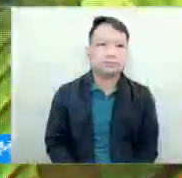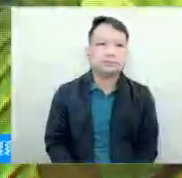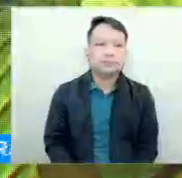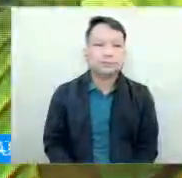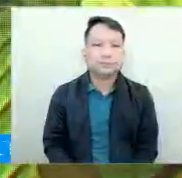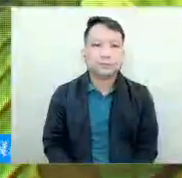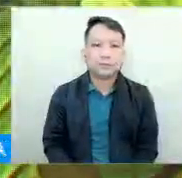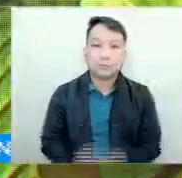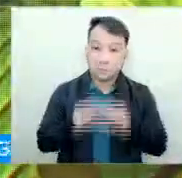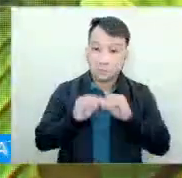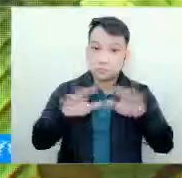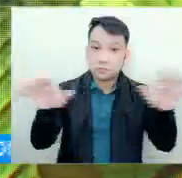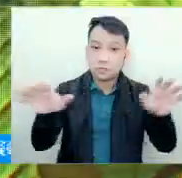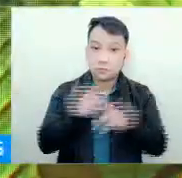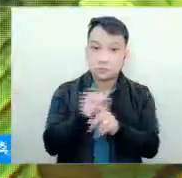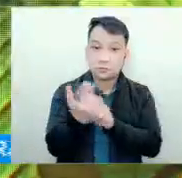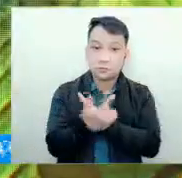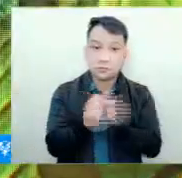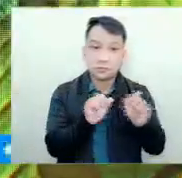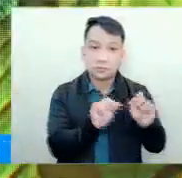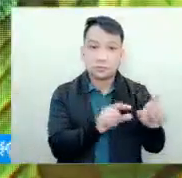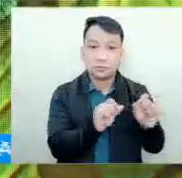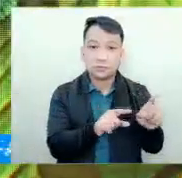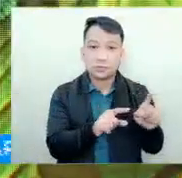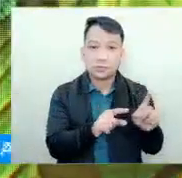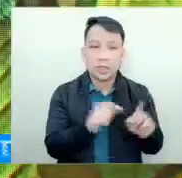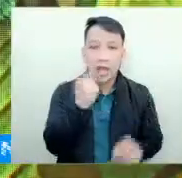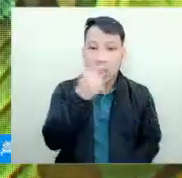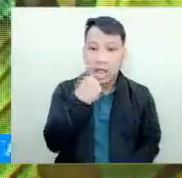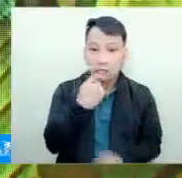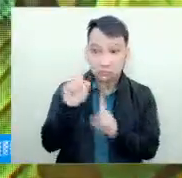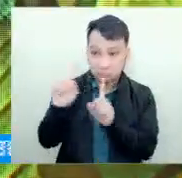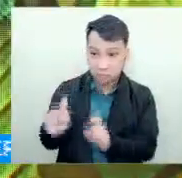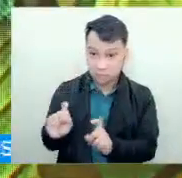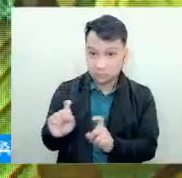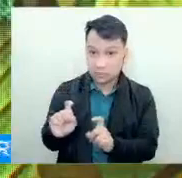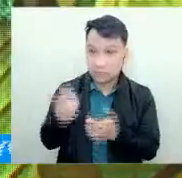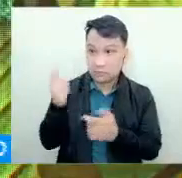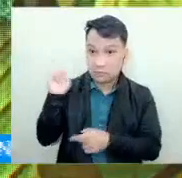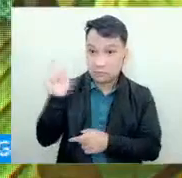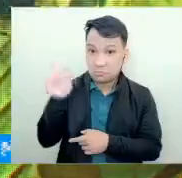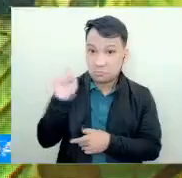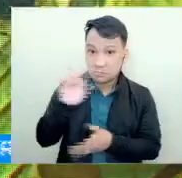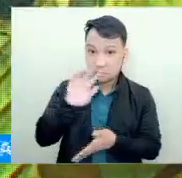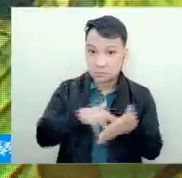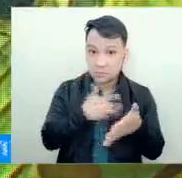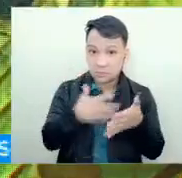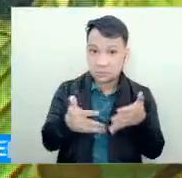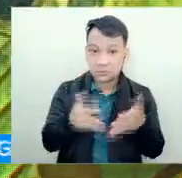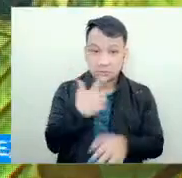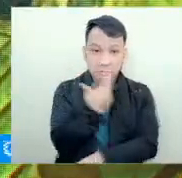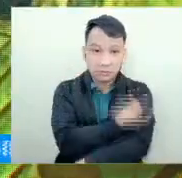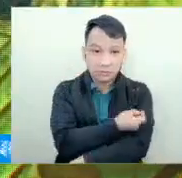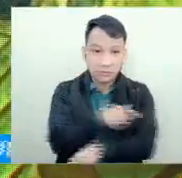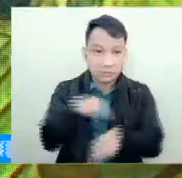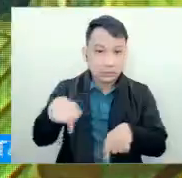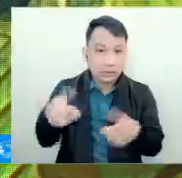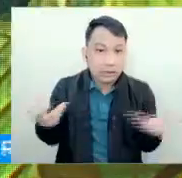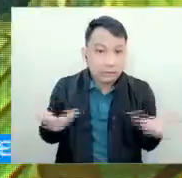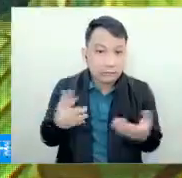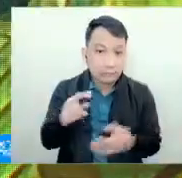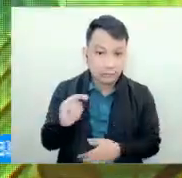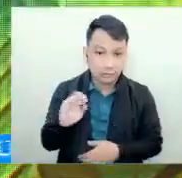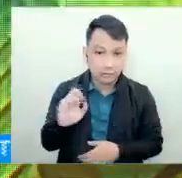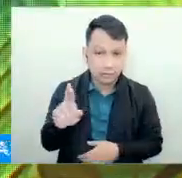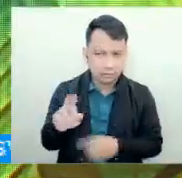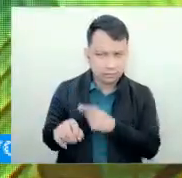Kumakalat sa social media ang bentahan daw ng slots para agad mabakunahan kontra COVID-19 sa ilang lungsod sa Metro Manila. Pero sagot ng mga